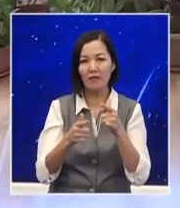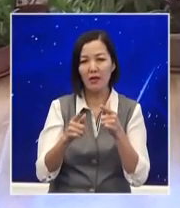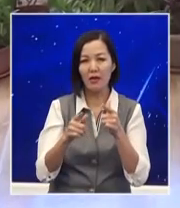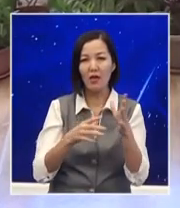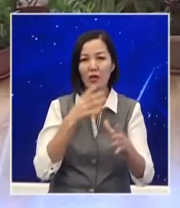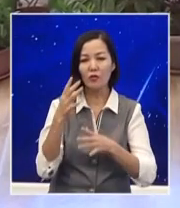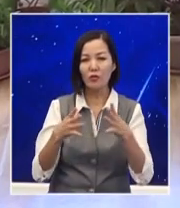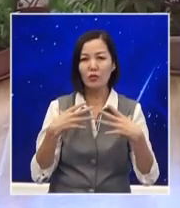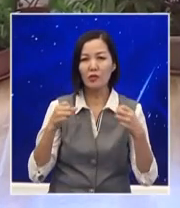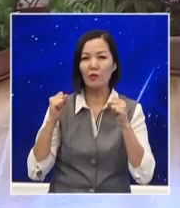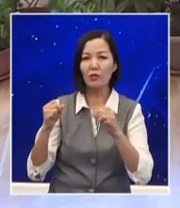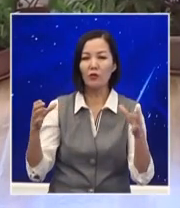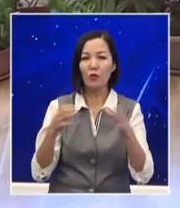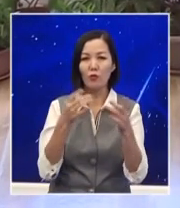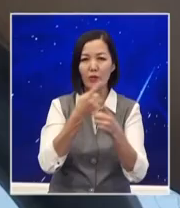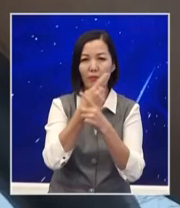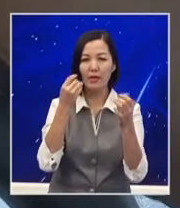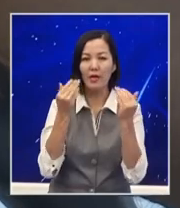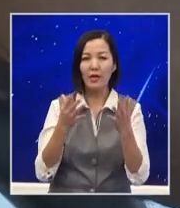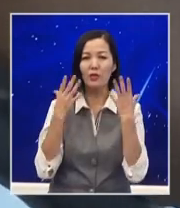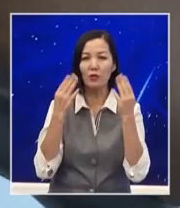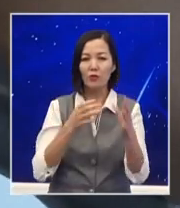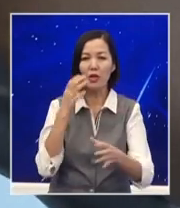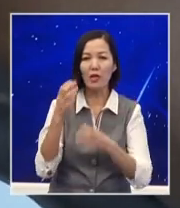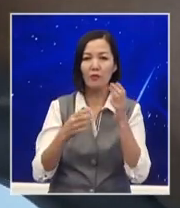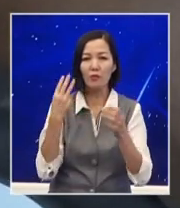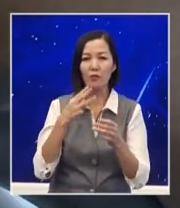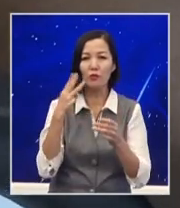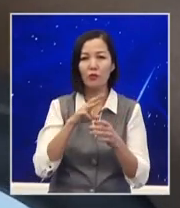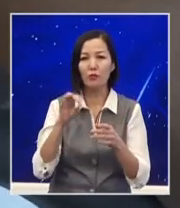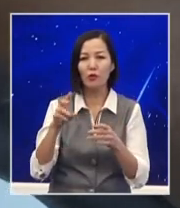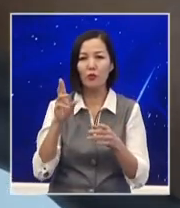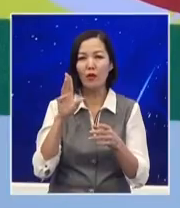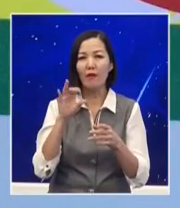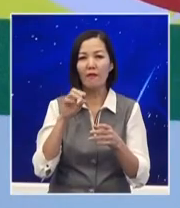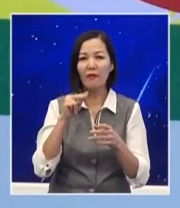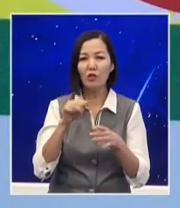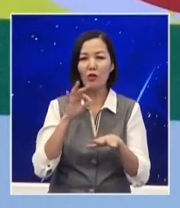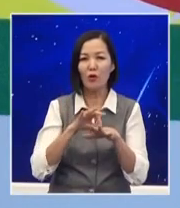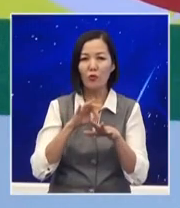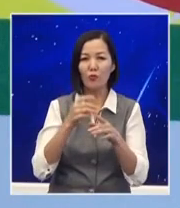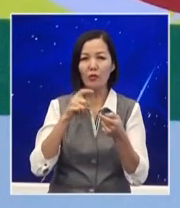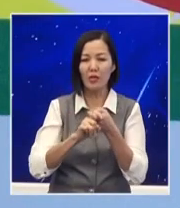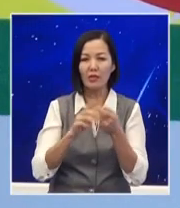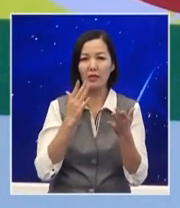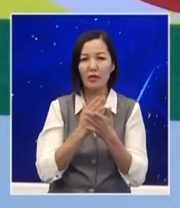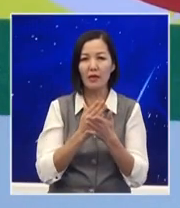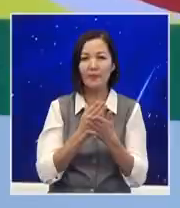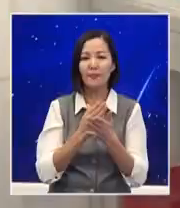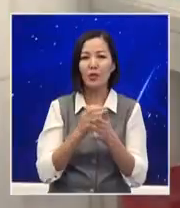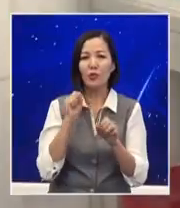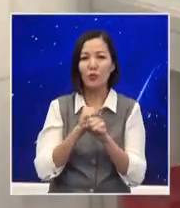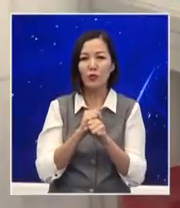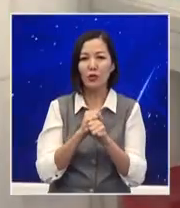Дүниежүзілік денсаулық сақтау ұйымының мәліметінше, қазіргі күні әлемде 33 миллион адам ВИЧ инфекциясына шалдыққан. Індетті